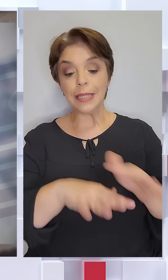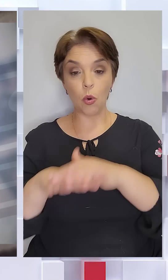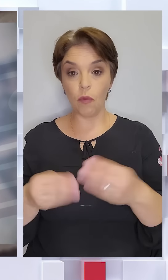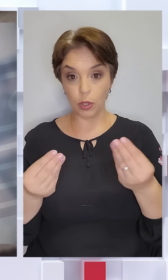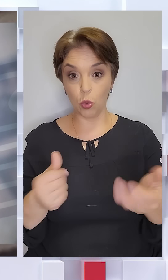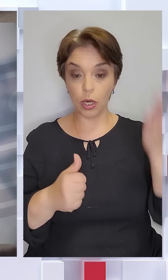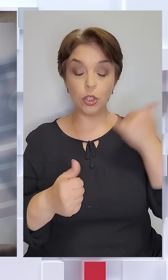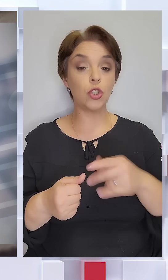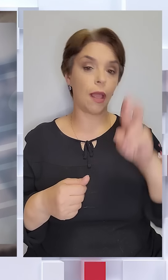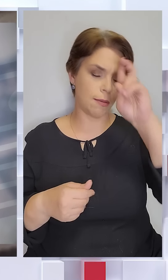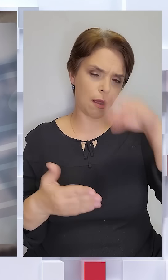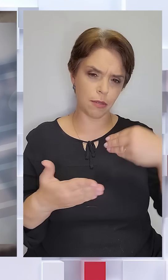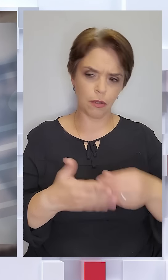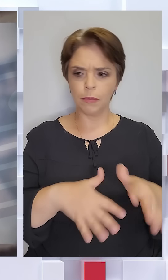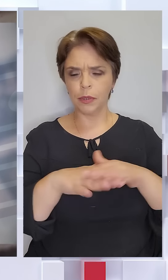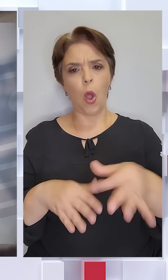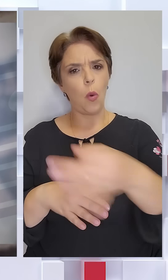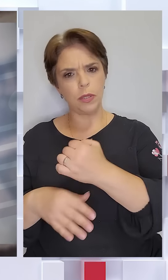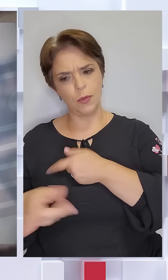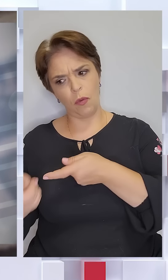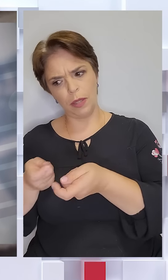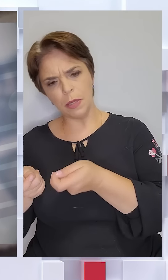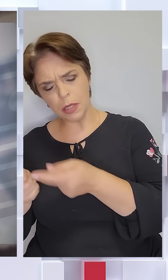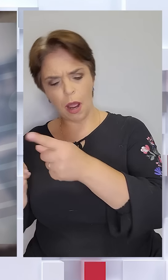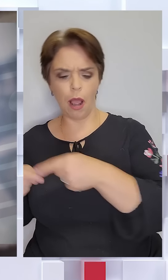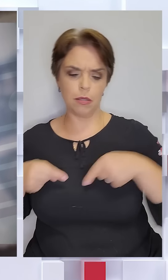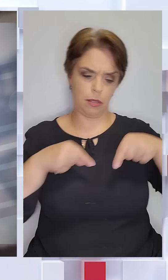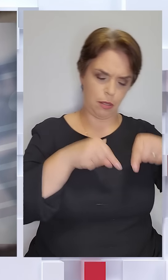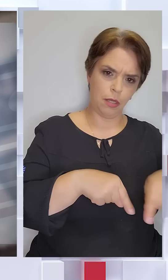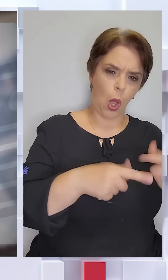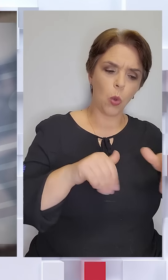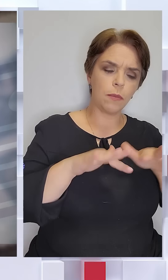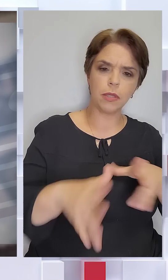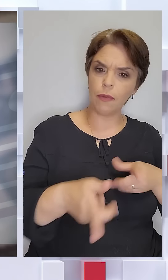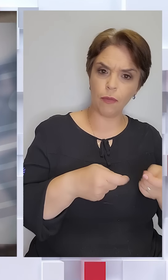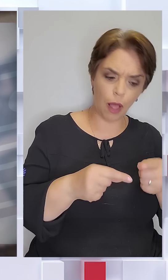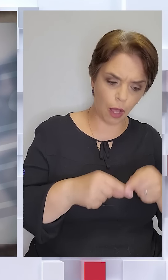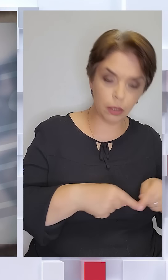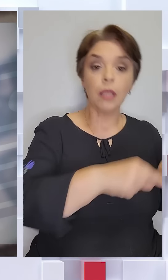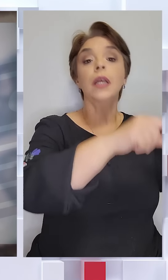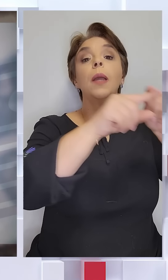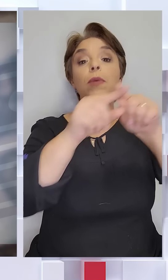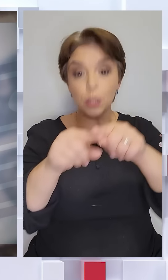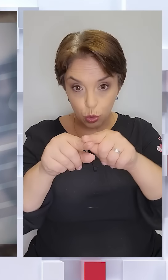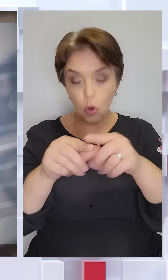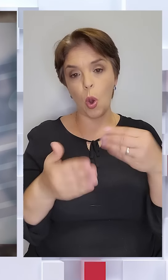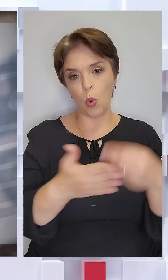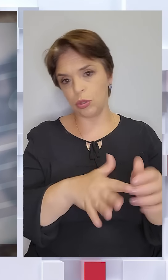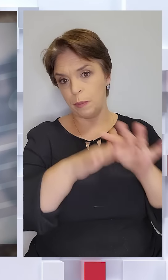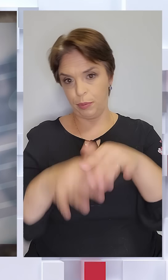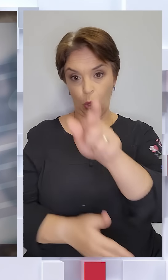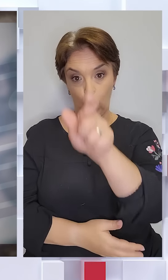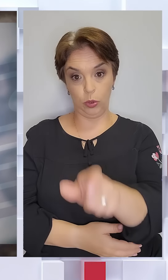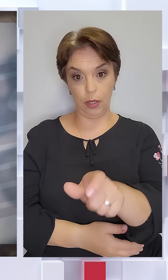коштів. Раніше із казначейства вони йшли на обласні військові адміністрації, звідти на органи місцевої влади, і лише після цього кошти